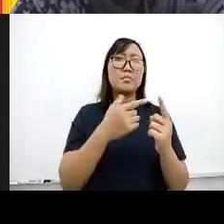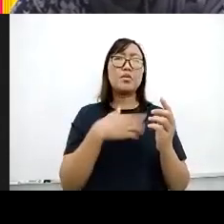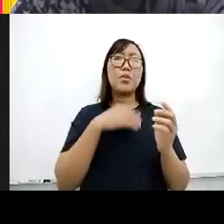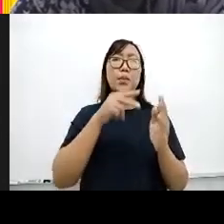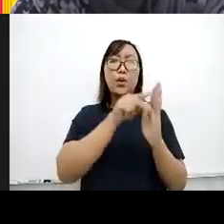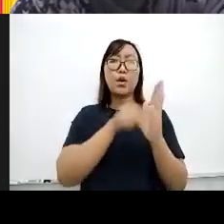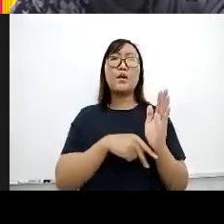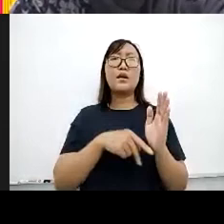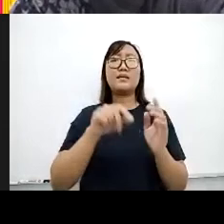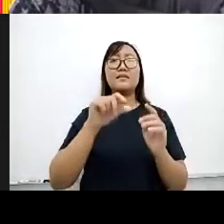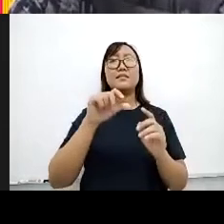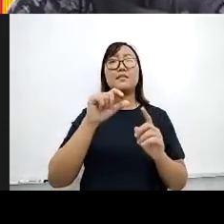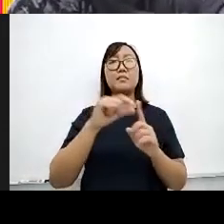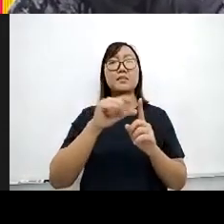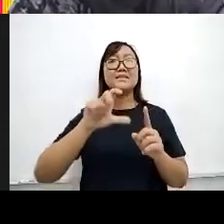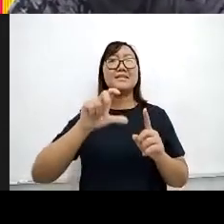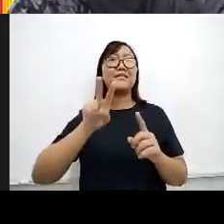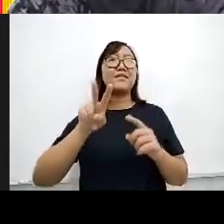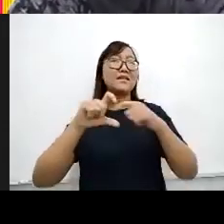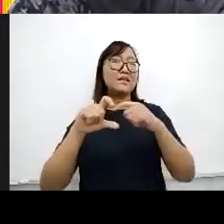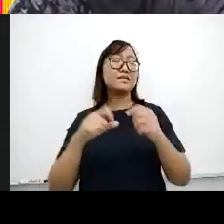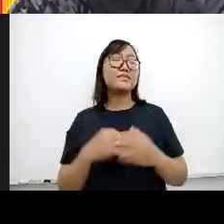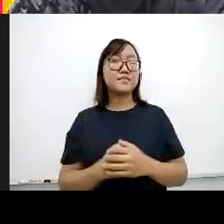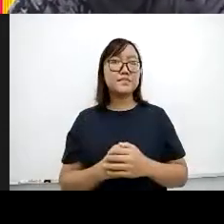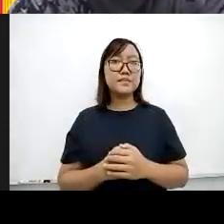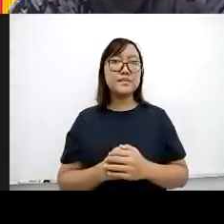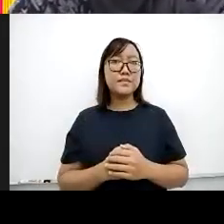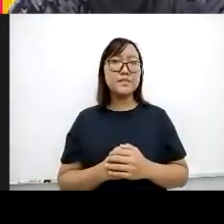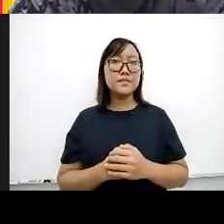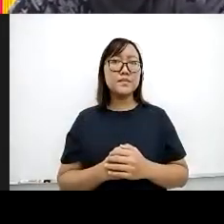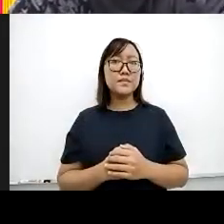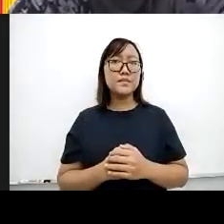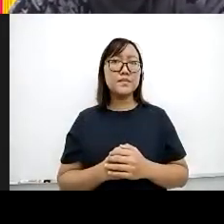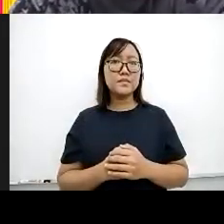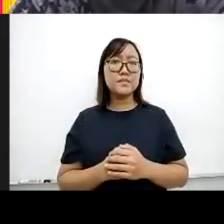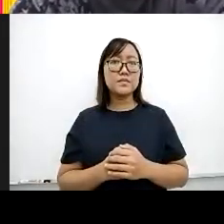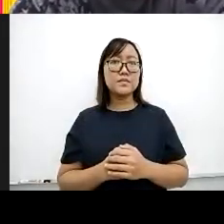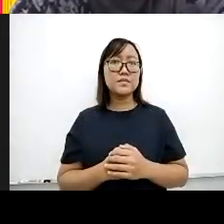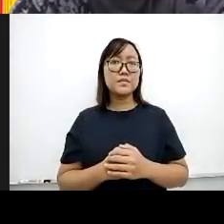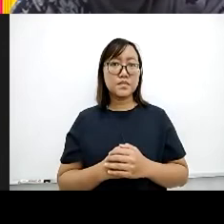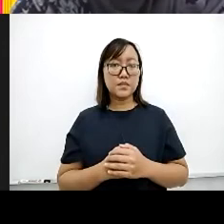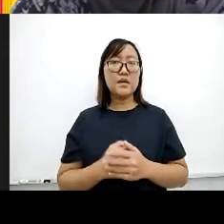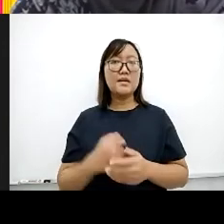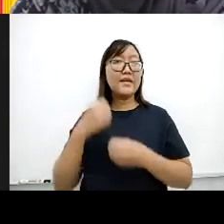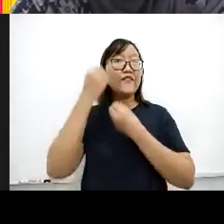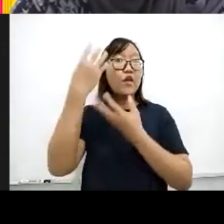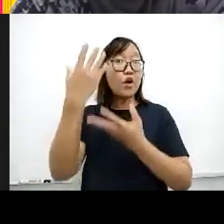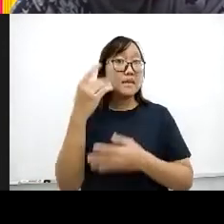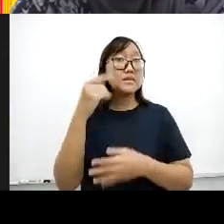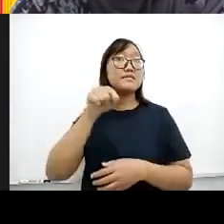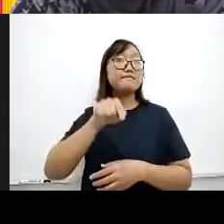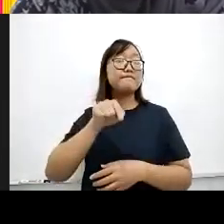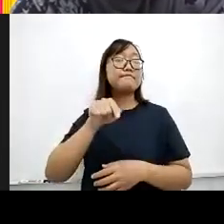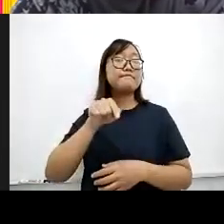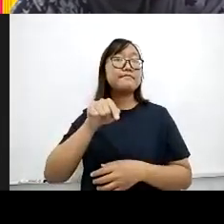Via Vallen yang dimiliki gitu nah sak sebagai apa namanya sebagai informasi mungkin saat ini